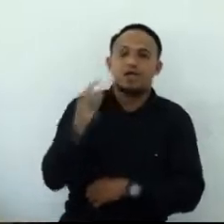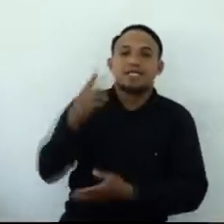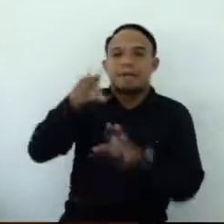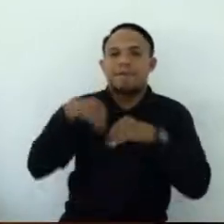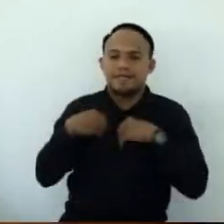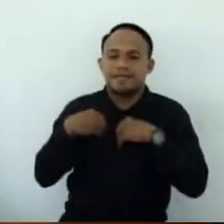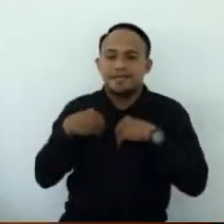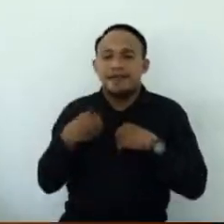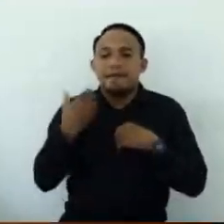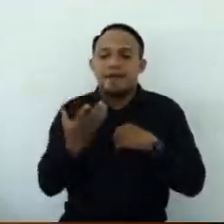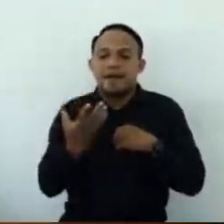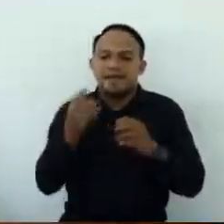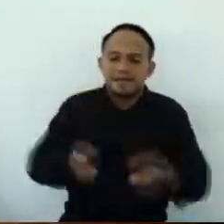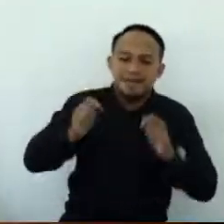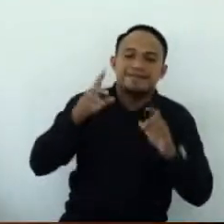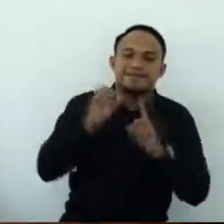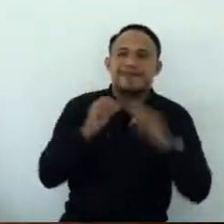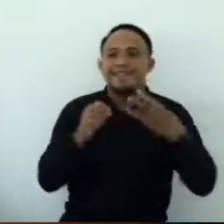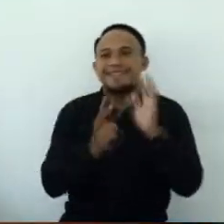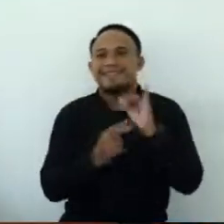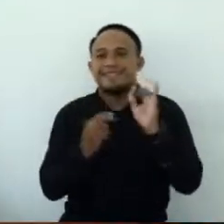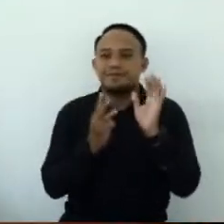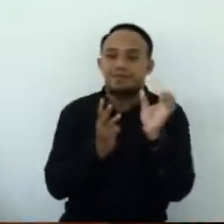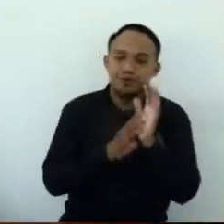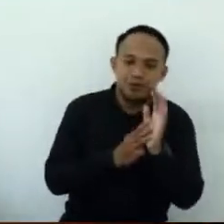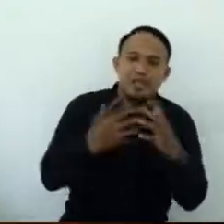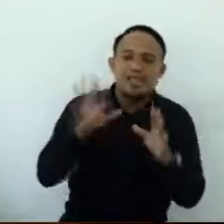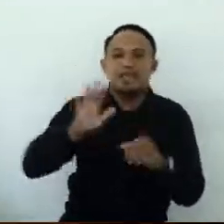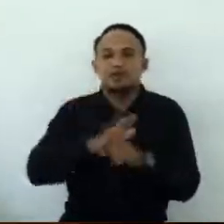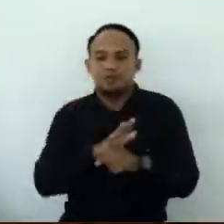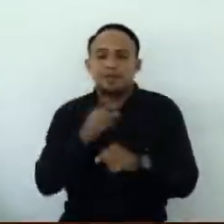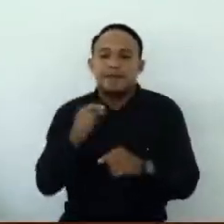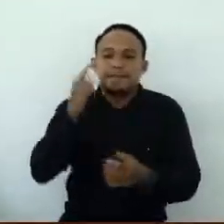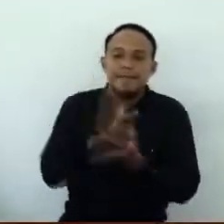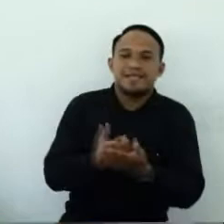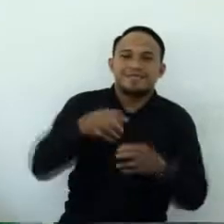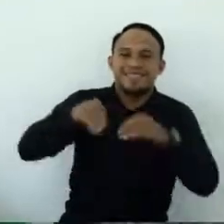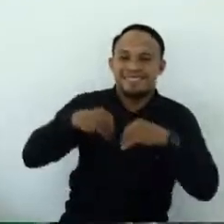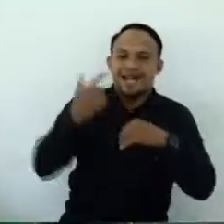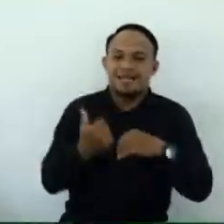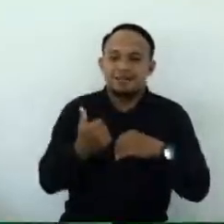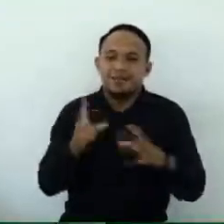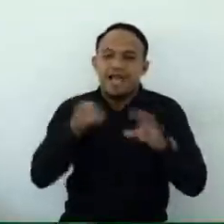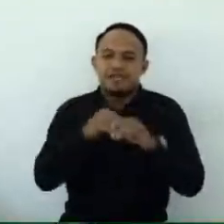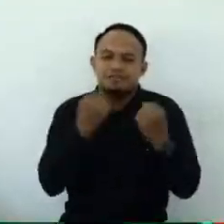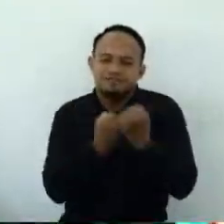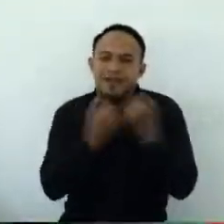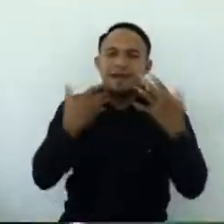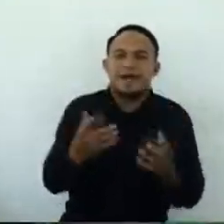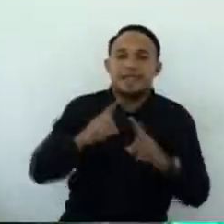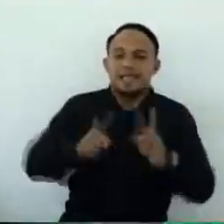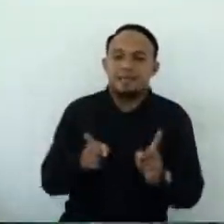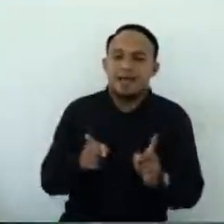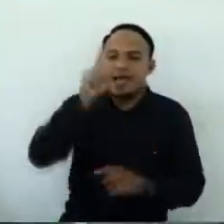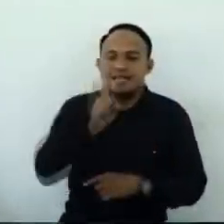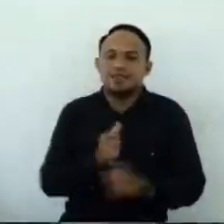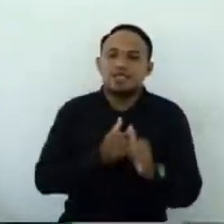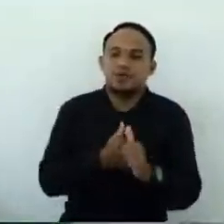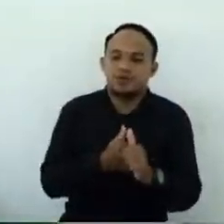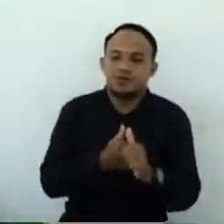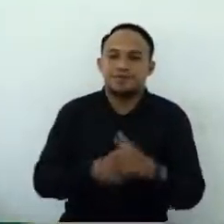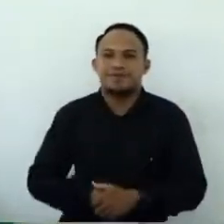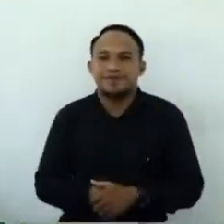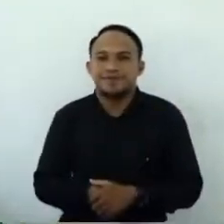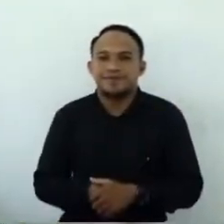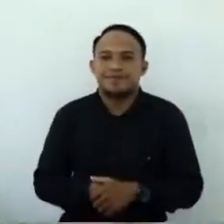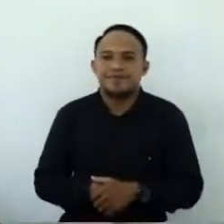beras premium tidak cukup dengan mengganti mesin penggilingan padi saja tapi harus diikuti dengan perbaikan teknik